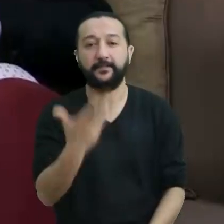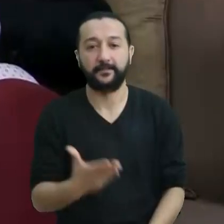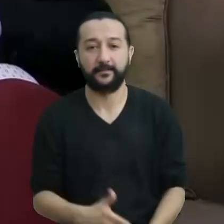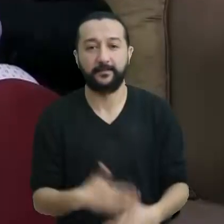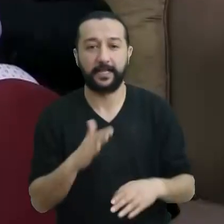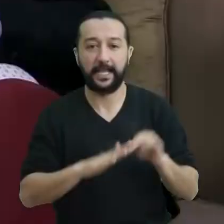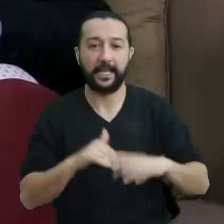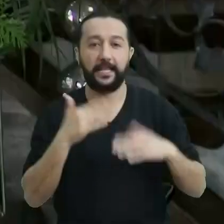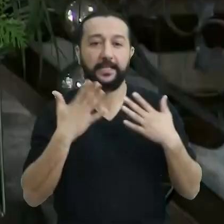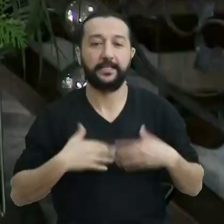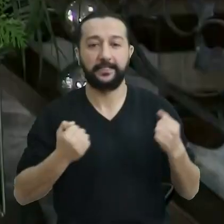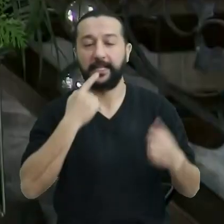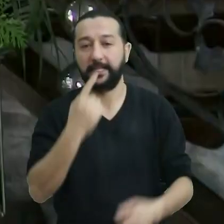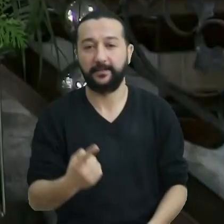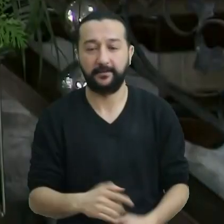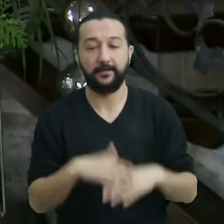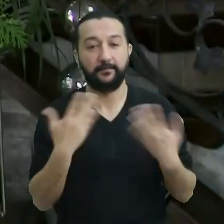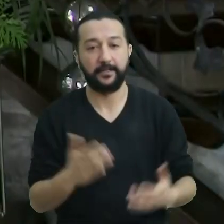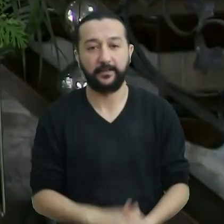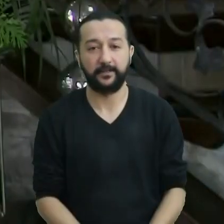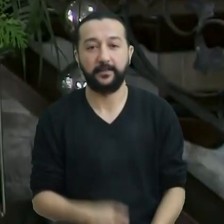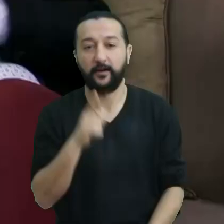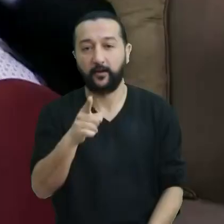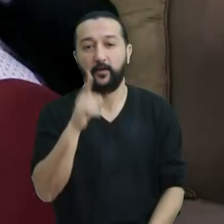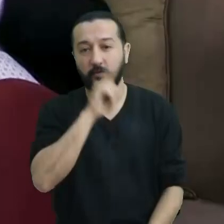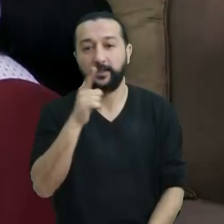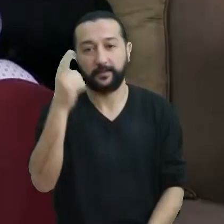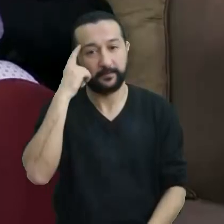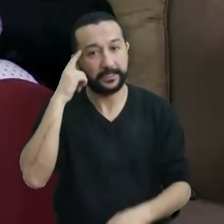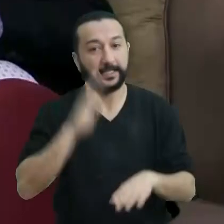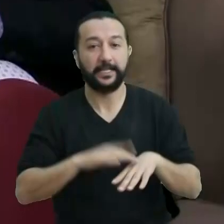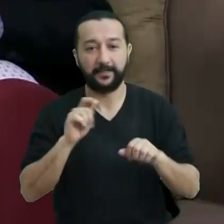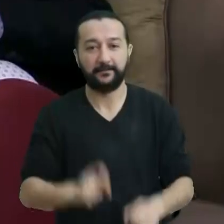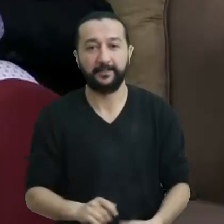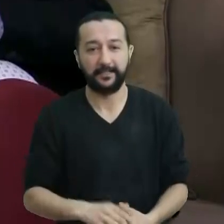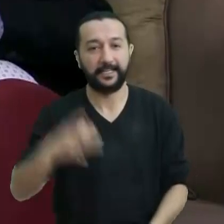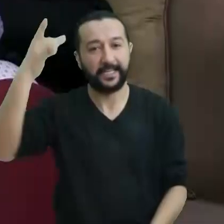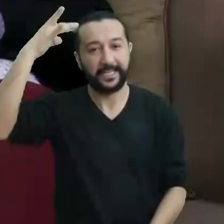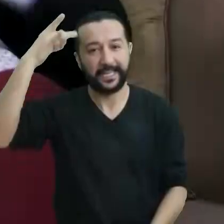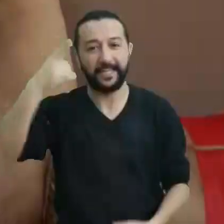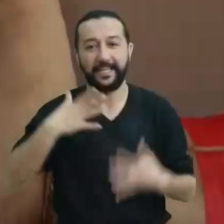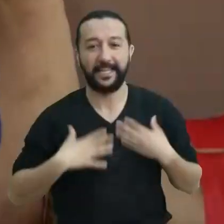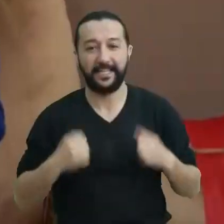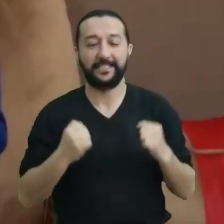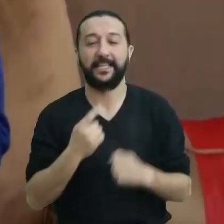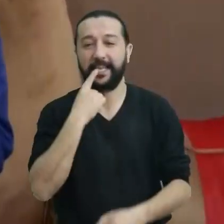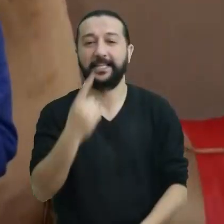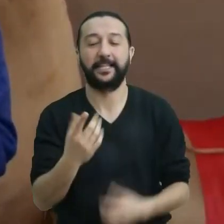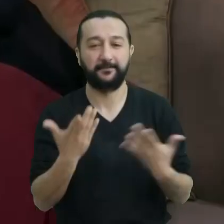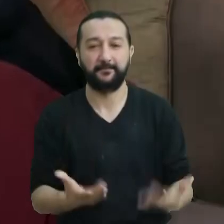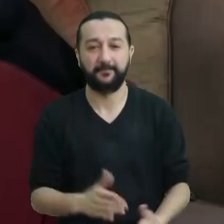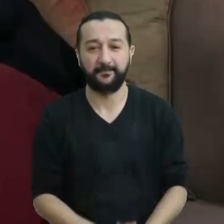edersin? Eline sağlık babişkocuğum derim. Peki o güzel şeyi başıyla yapsa? Kendine sağlık